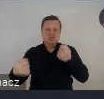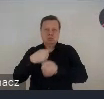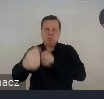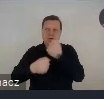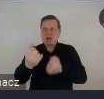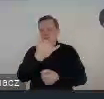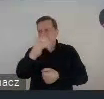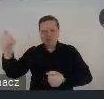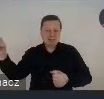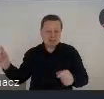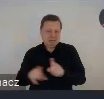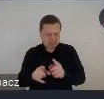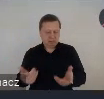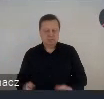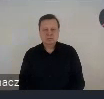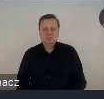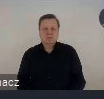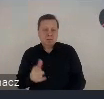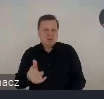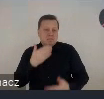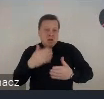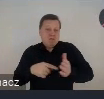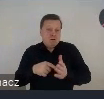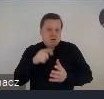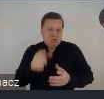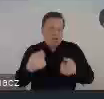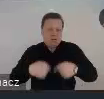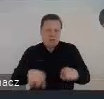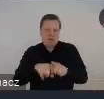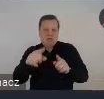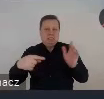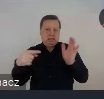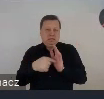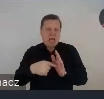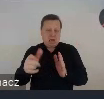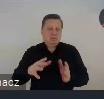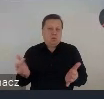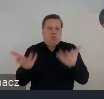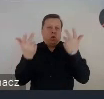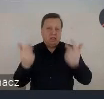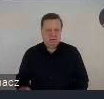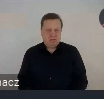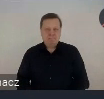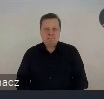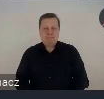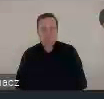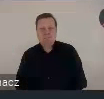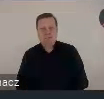podmiotami i dzięki temu łatwiej było im realizować swoje cele.